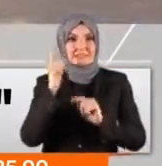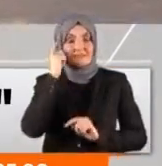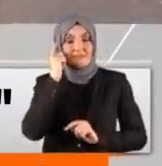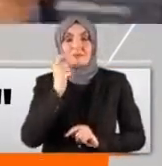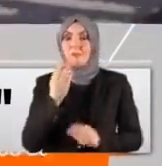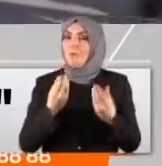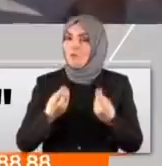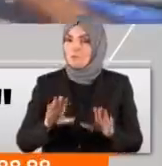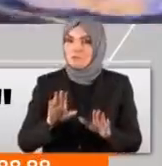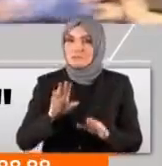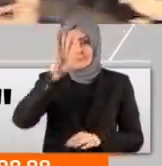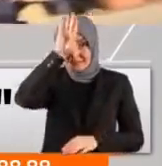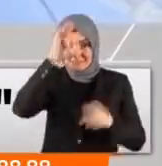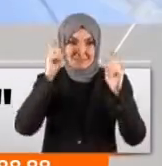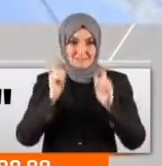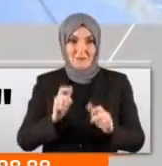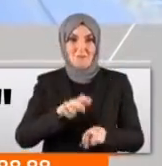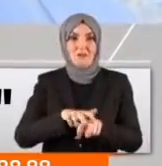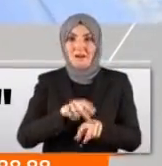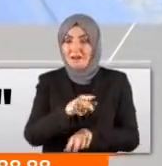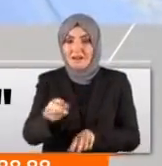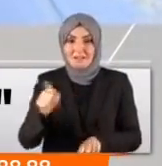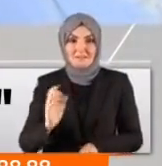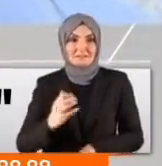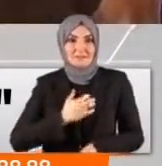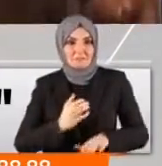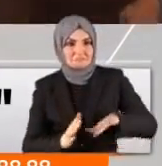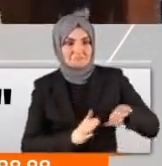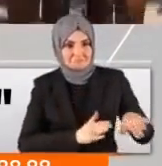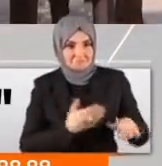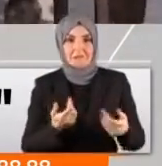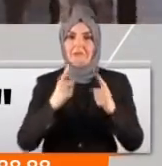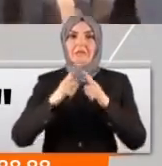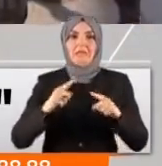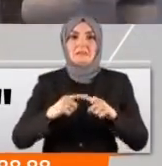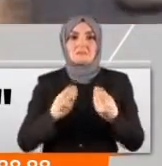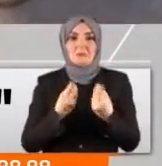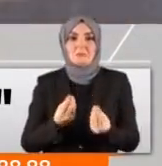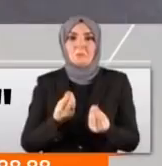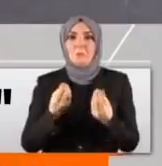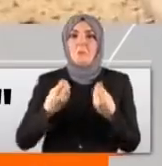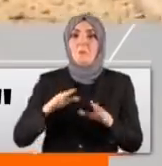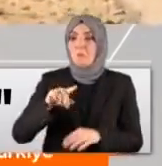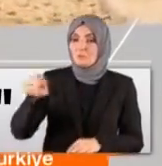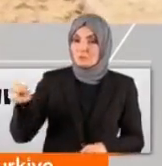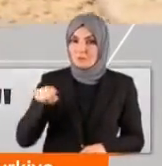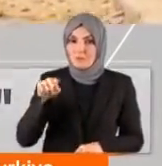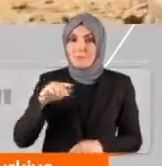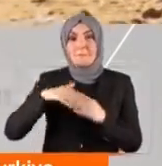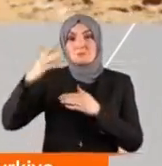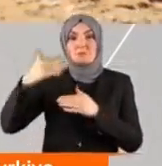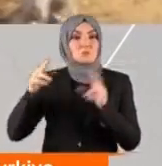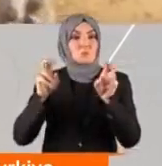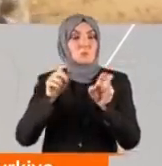İstanbul'un atların adayı sahip çıkıp hesabını veremeyenlerin Diğer konularda neler